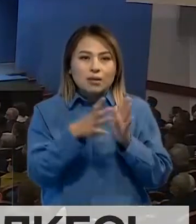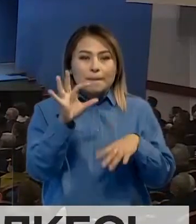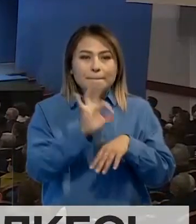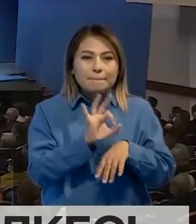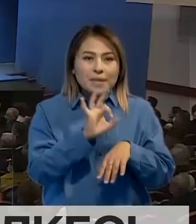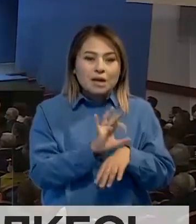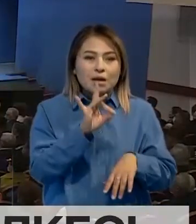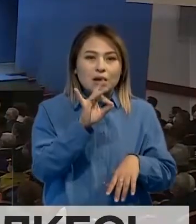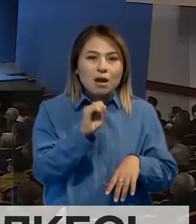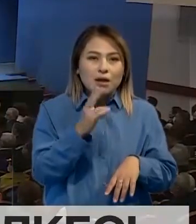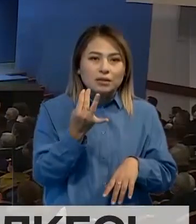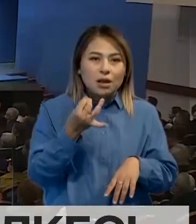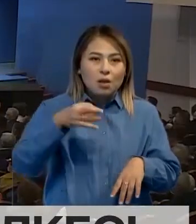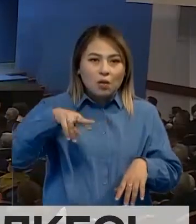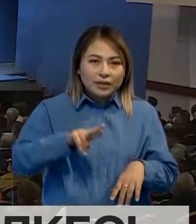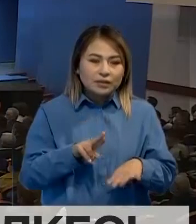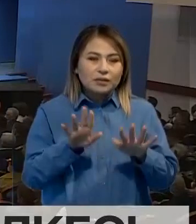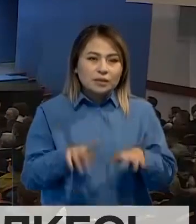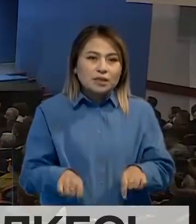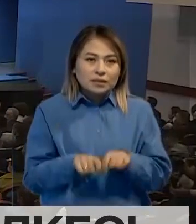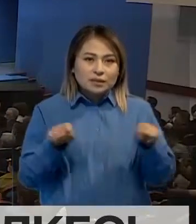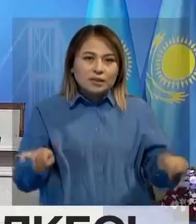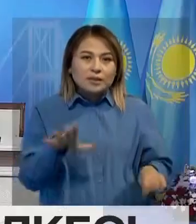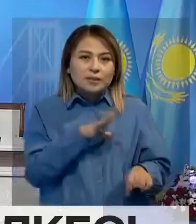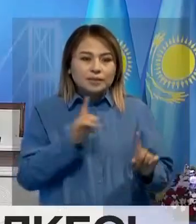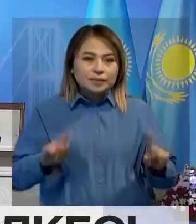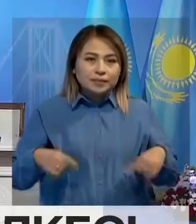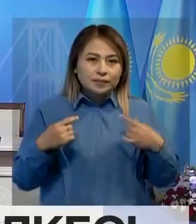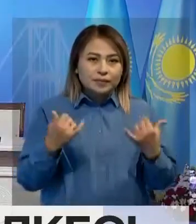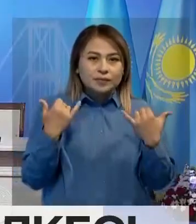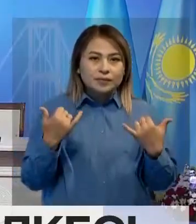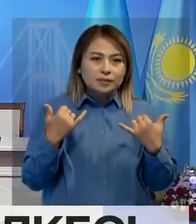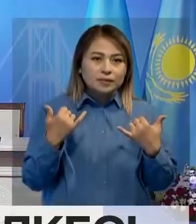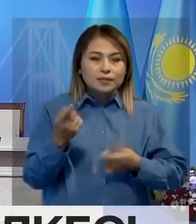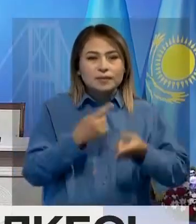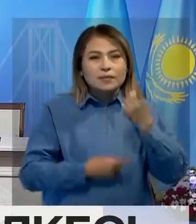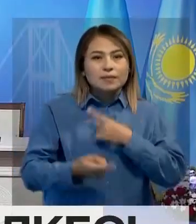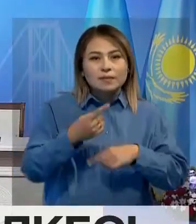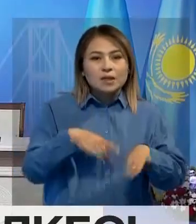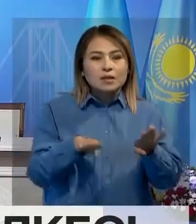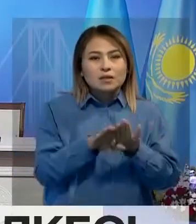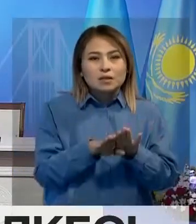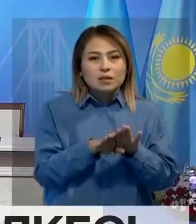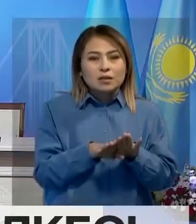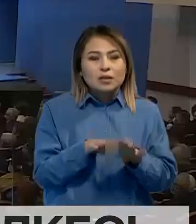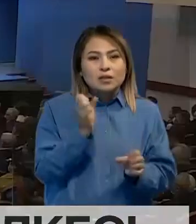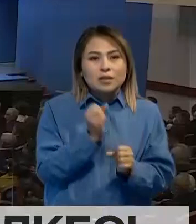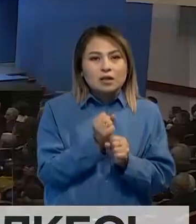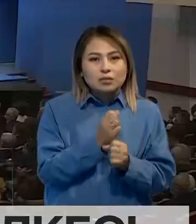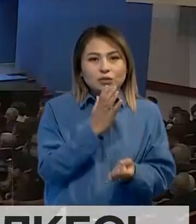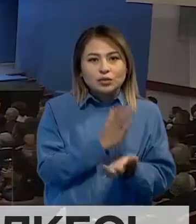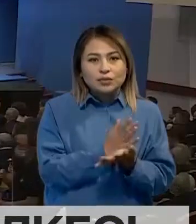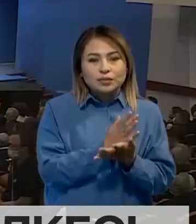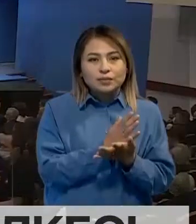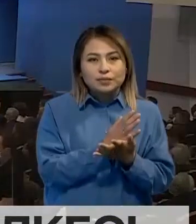диспансердің радиологиялық орталығы пайдалануға берілді. Балаларды оңалту орталығы салынып жатыр.